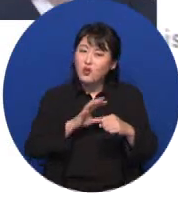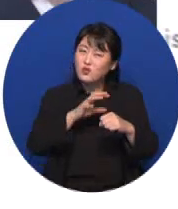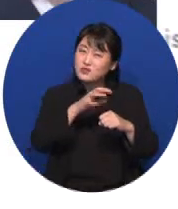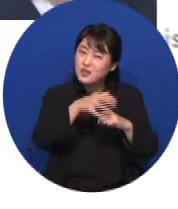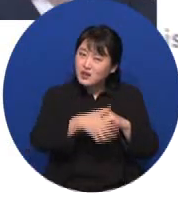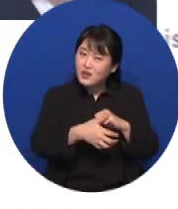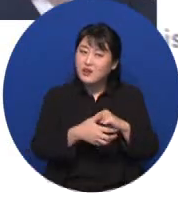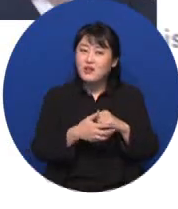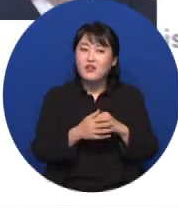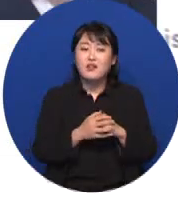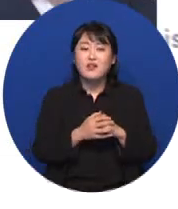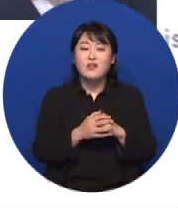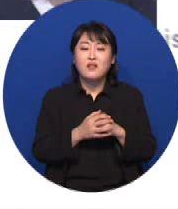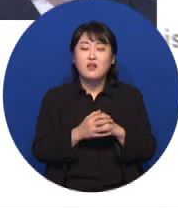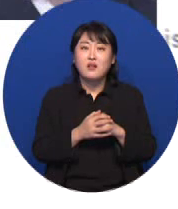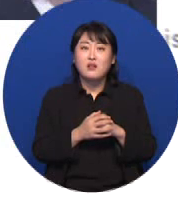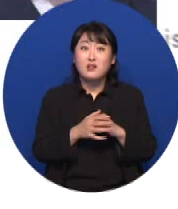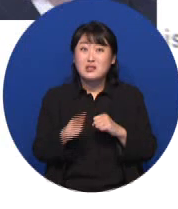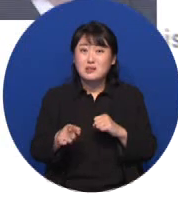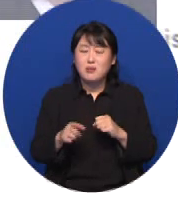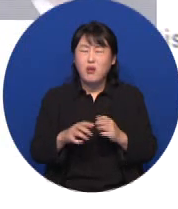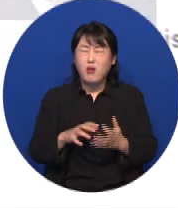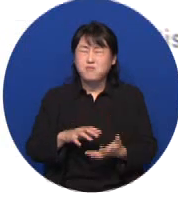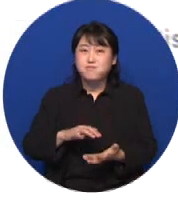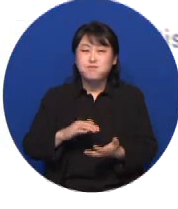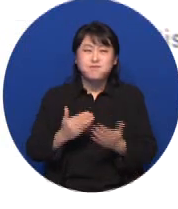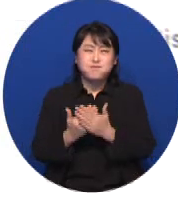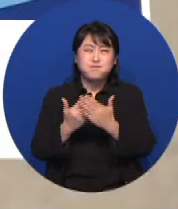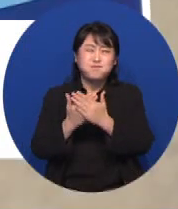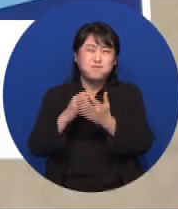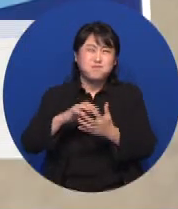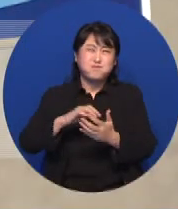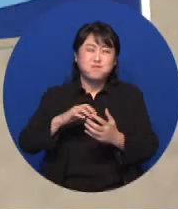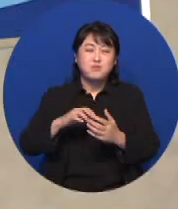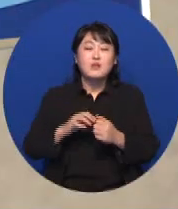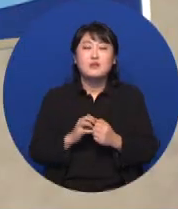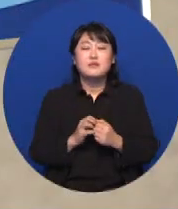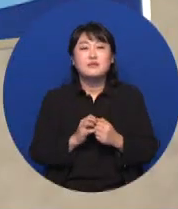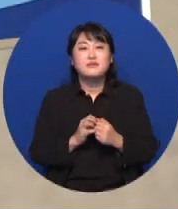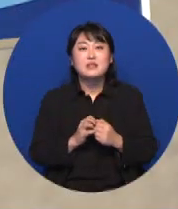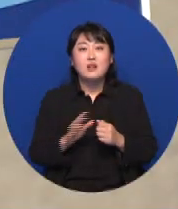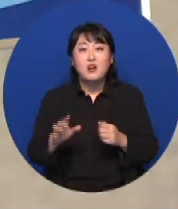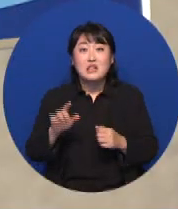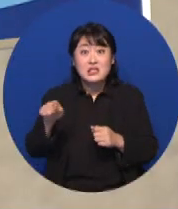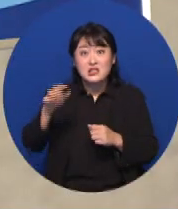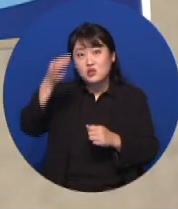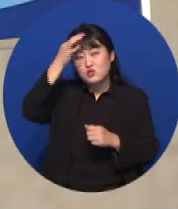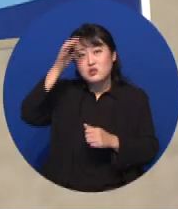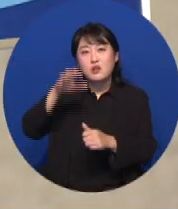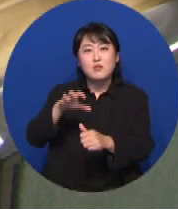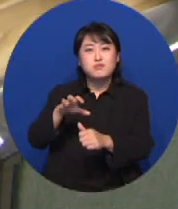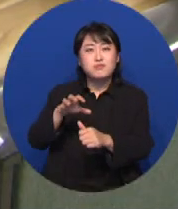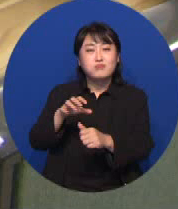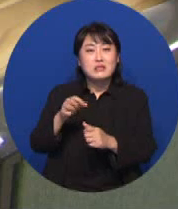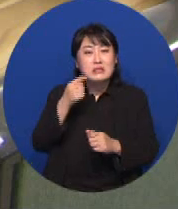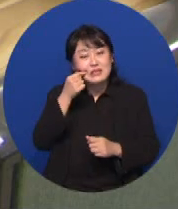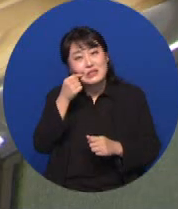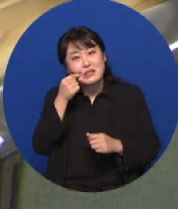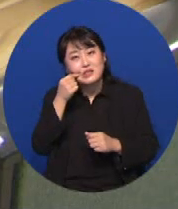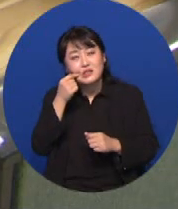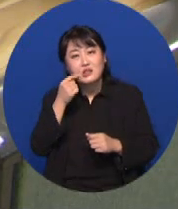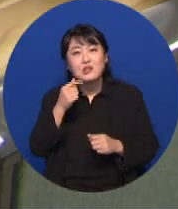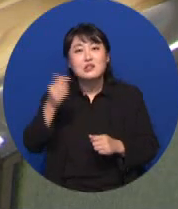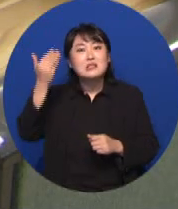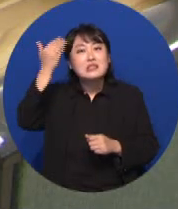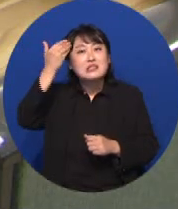놓은 지금 어어 규모로 지금 어 커지고 있죠 n ft 가 인기를 끌면서 칡 재산권을 둘러싼 분쟁도